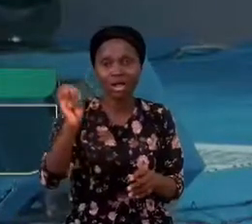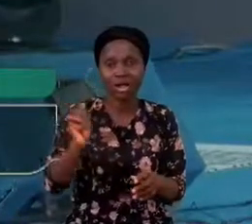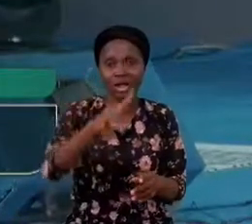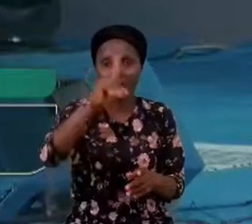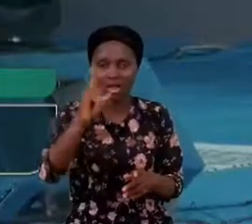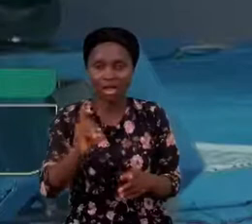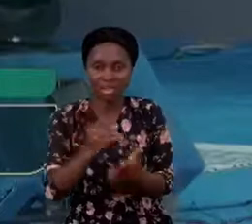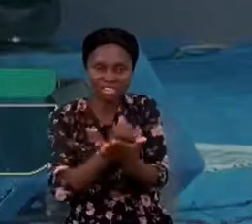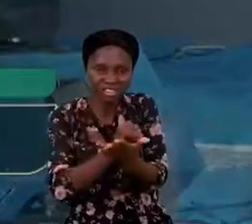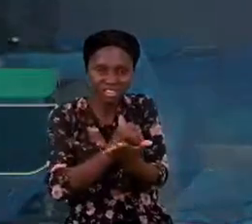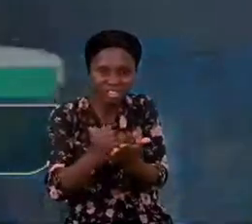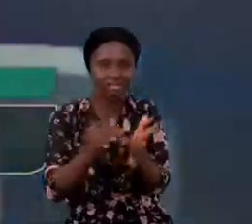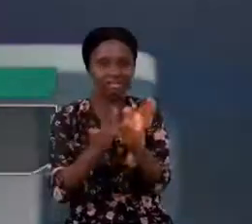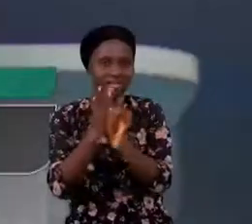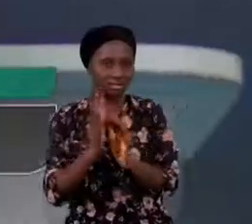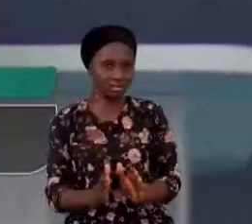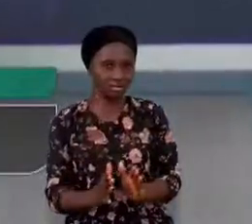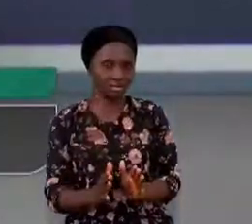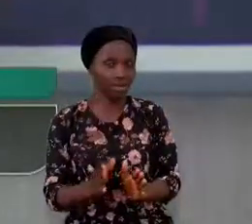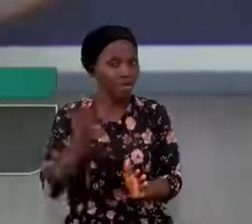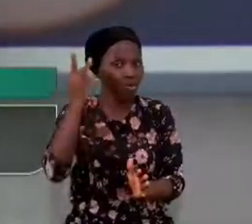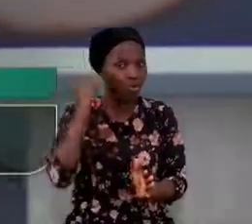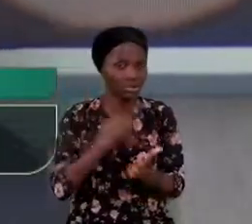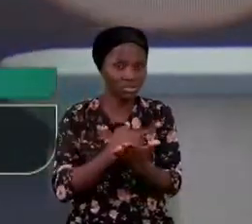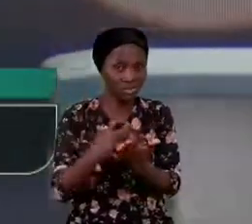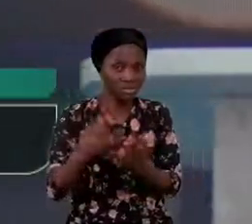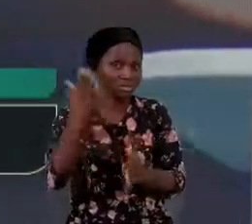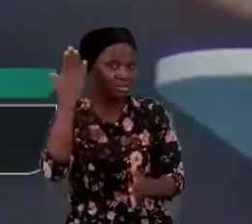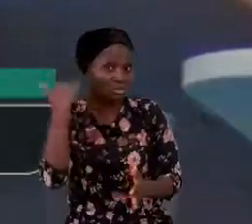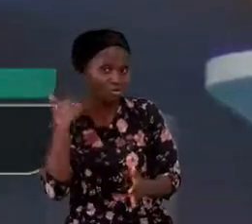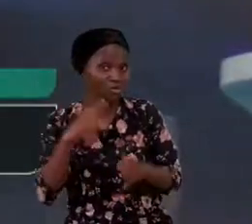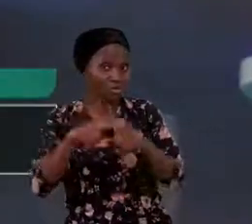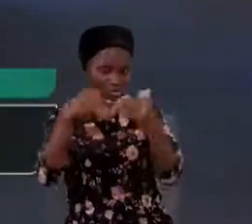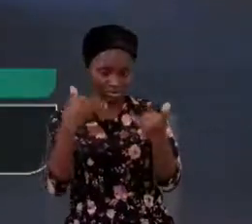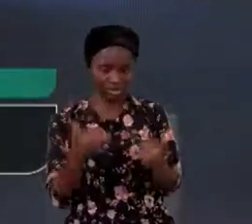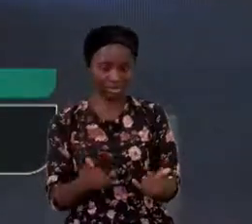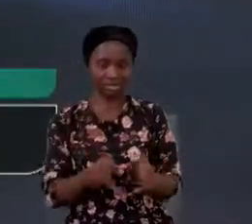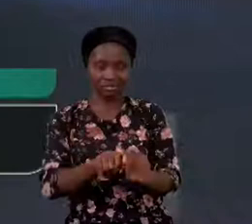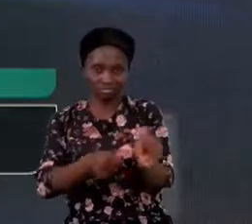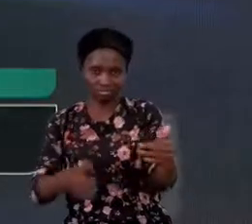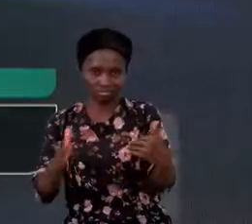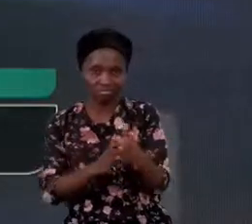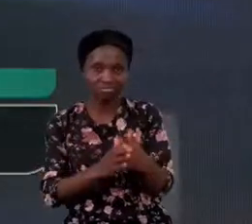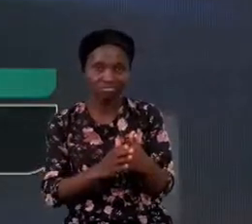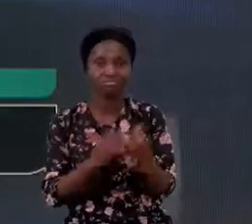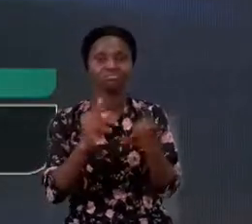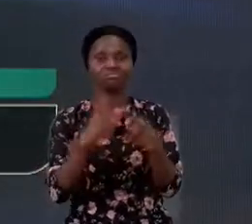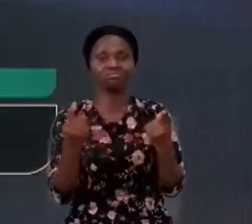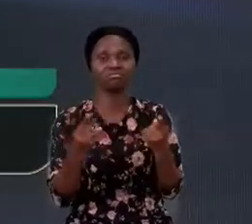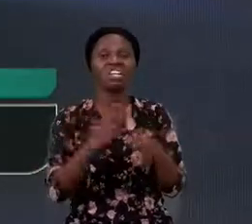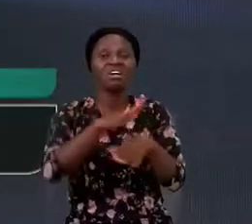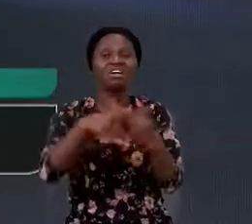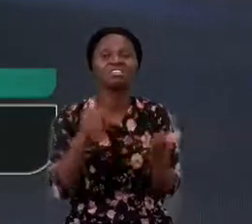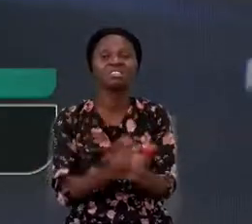maintenant, toute cette justice là, non, ce n'est plus là. Et toute cette bonne vie là, c'est un ancien